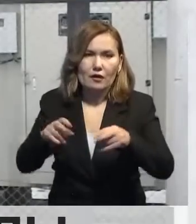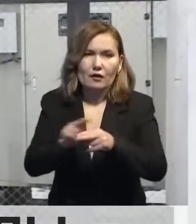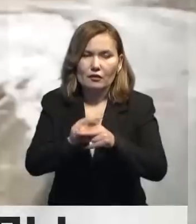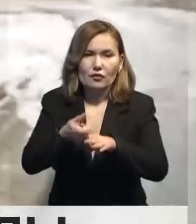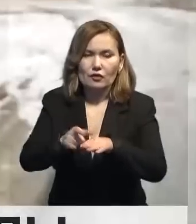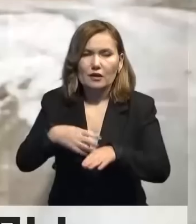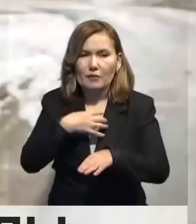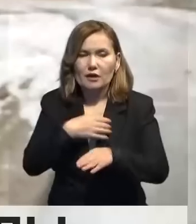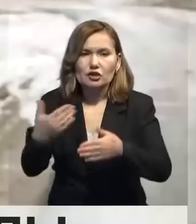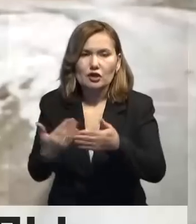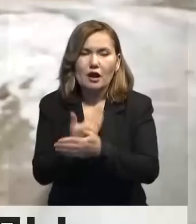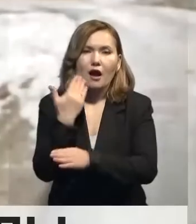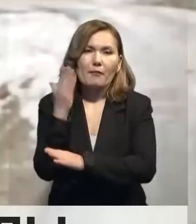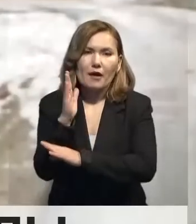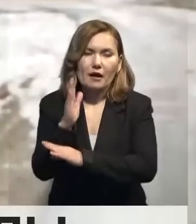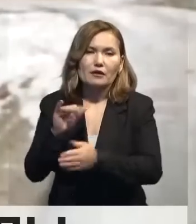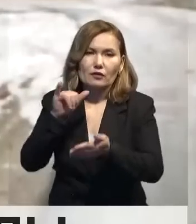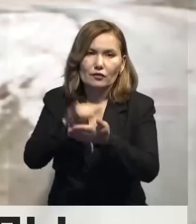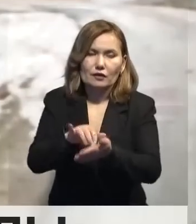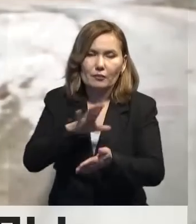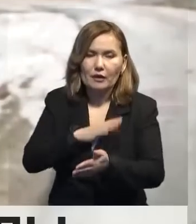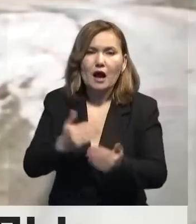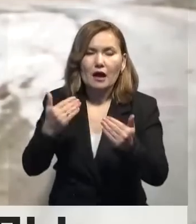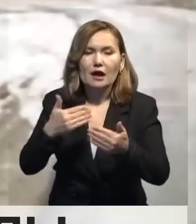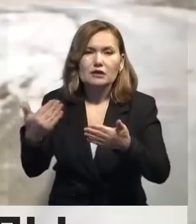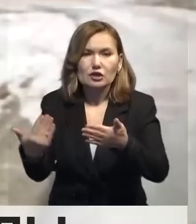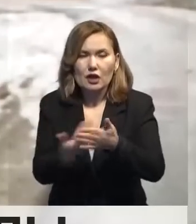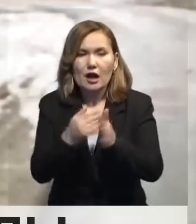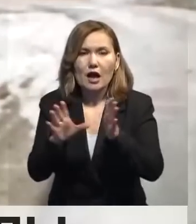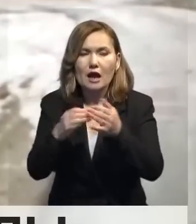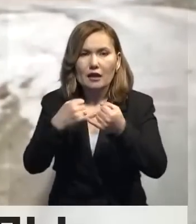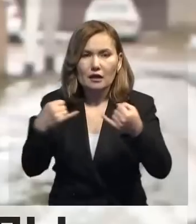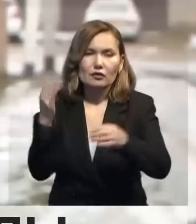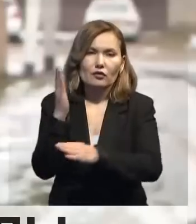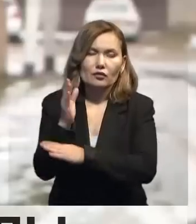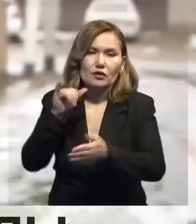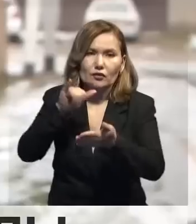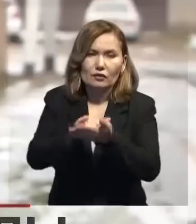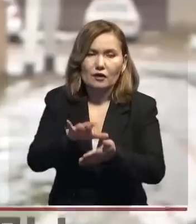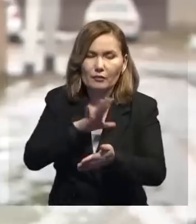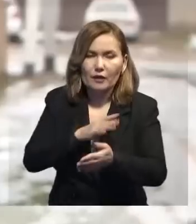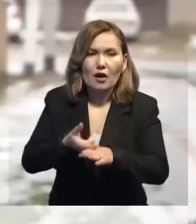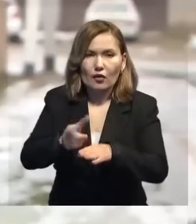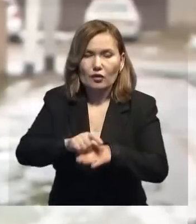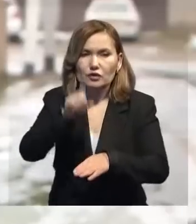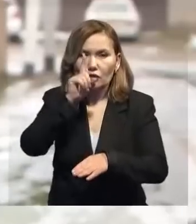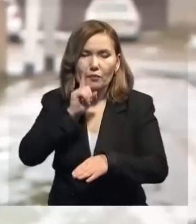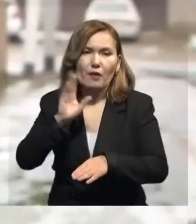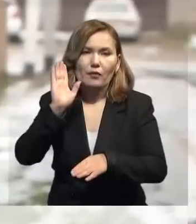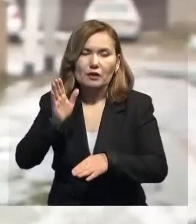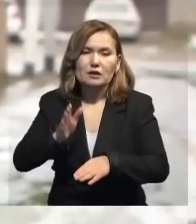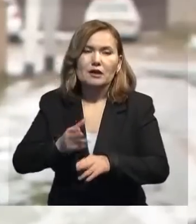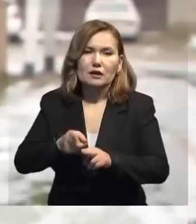қойылды. Мектептегі балаларымыз да жақсып қалды, көшеден қараңғыда лайға батпайды, ауылға жастарға келешекте